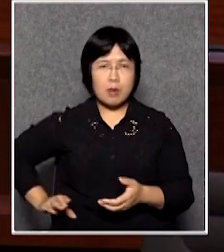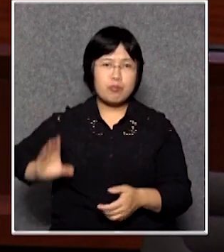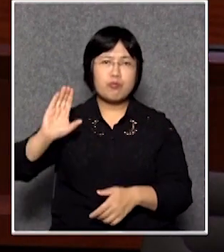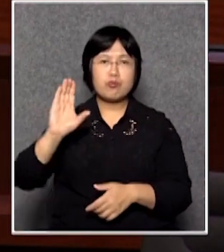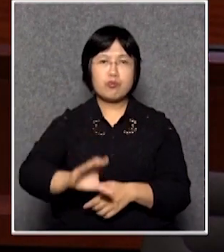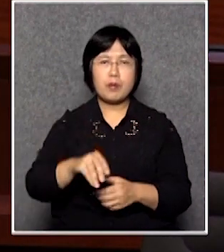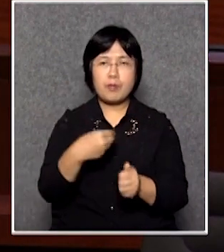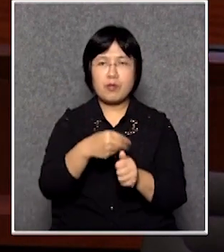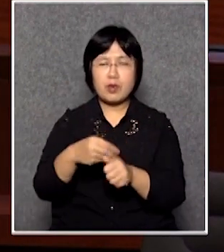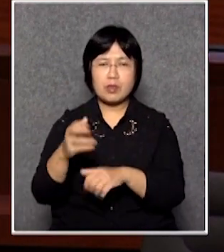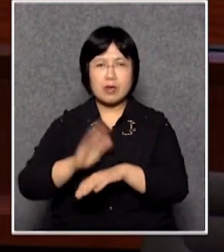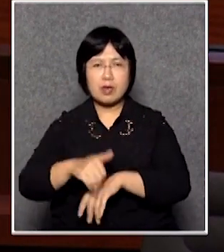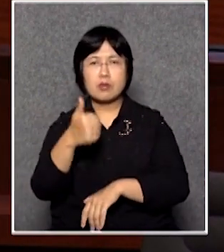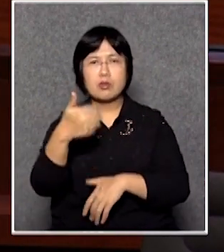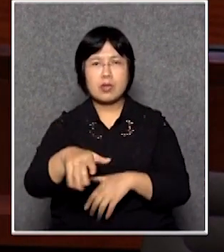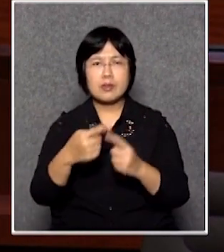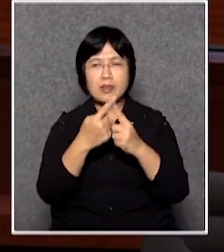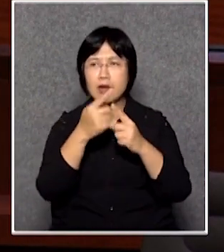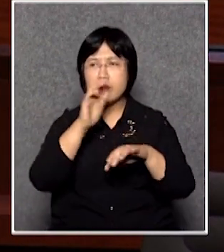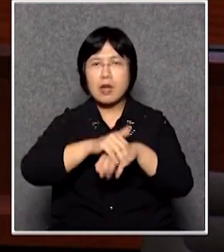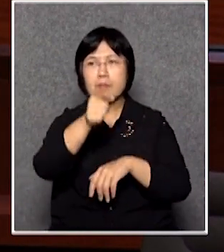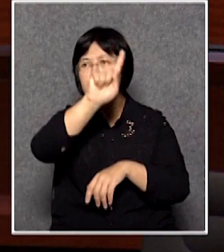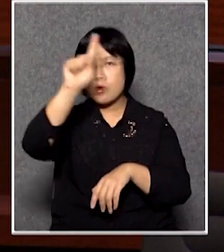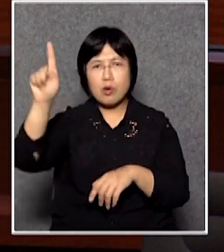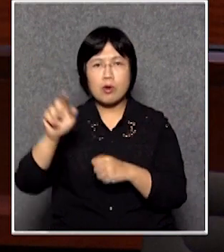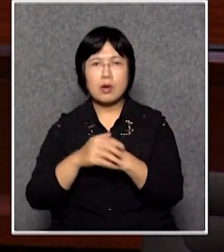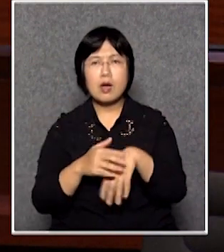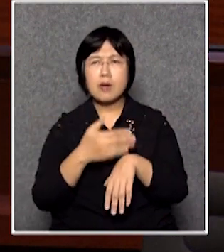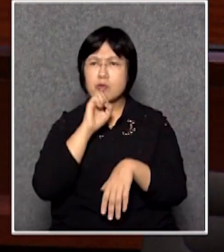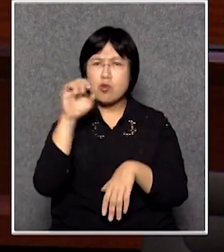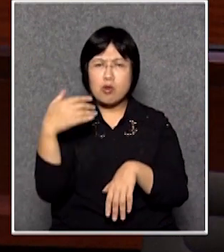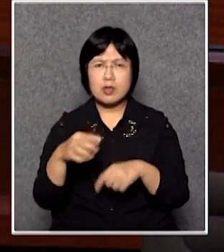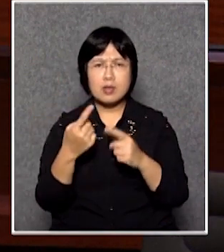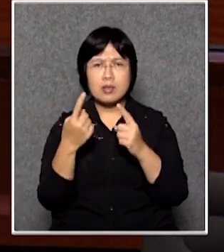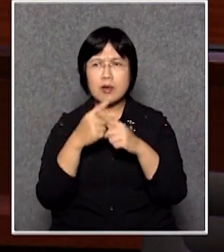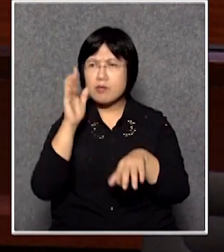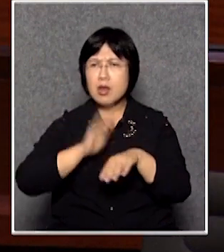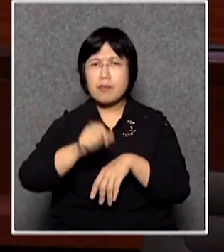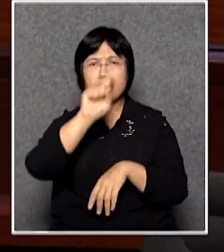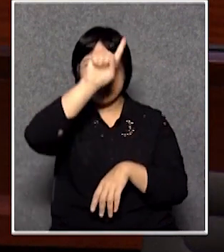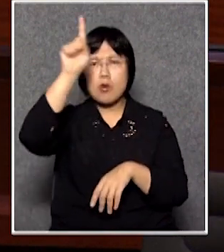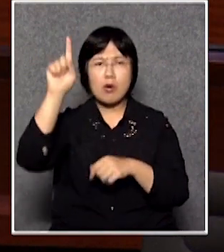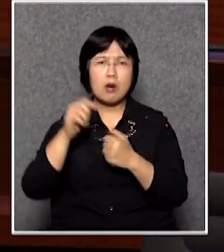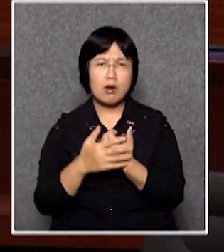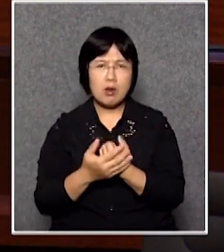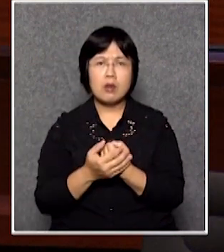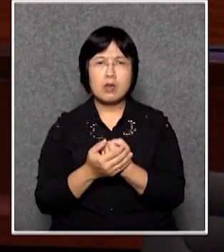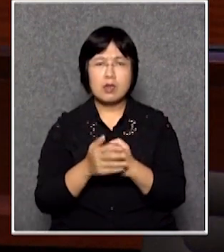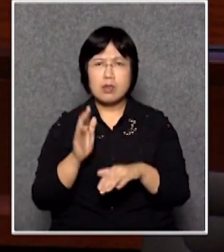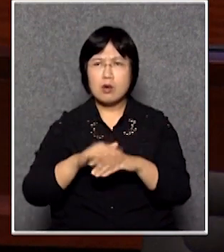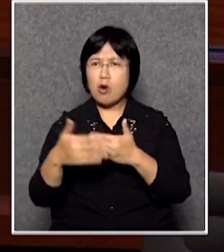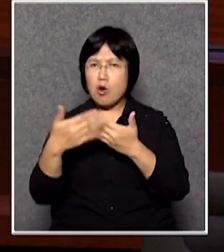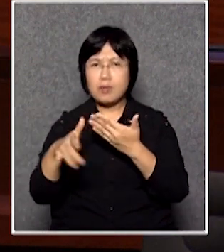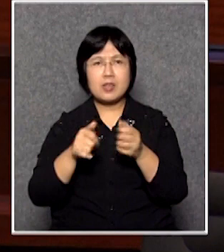啦，培訓人才啦。人才喺邊度啊？頭先我已經講咗啦，人才喺邊度啊？係咪？人才外流